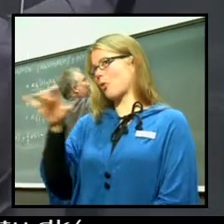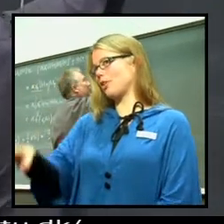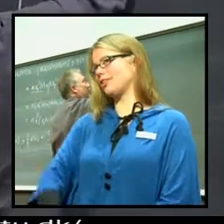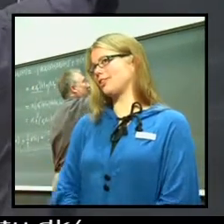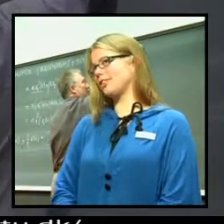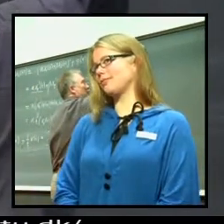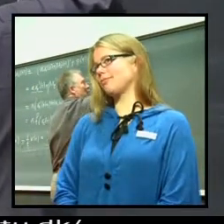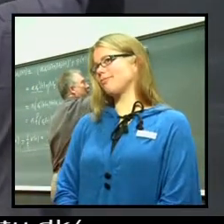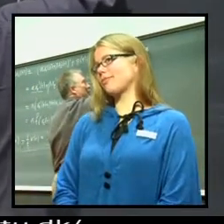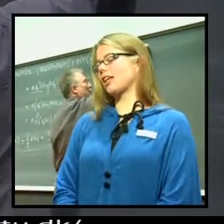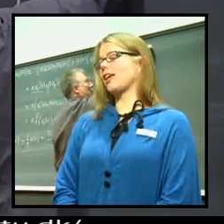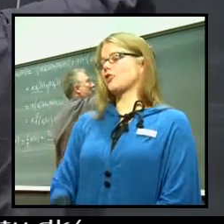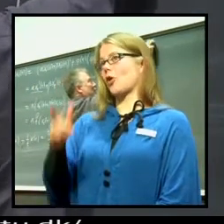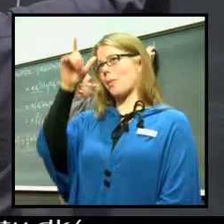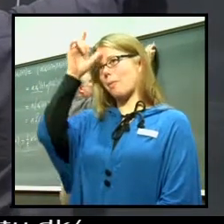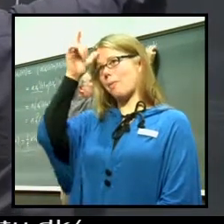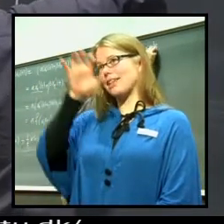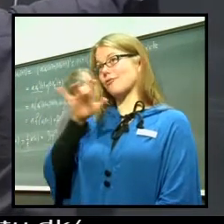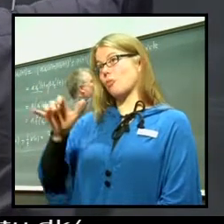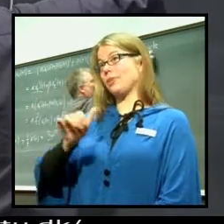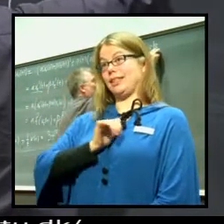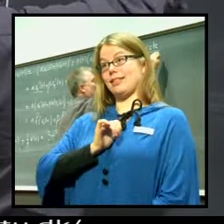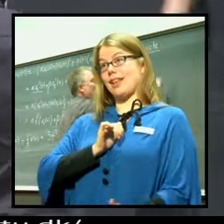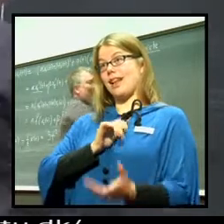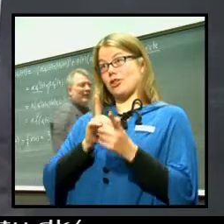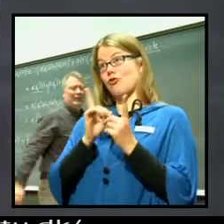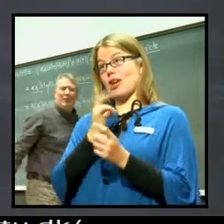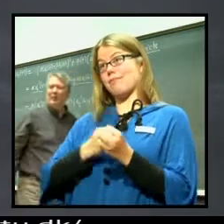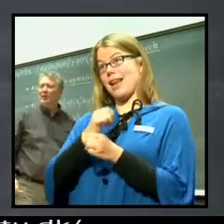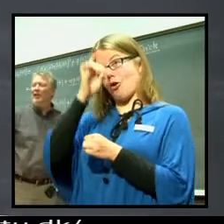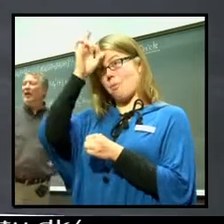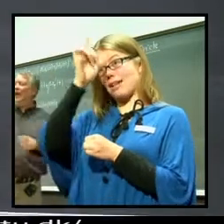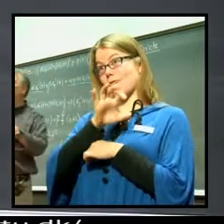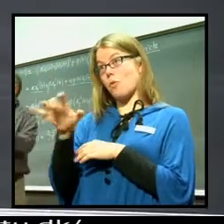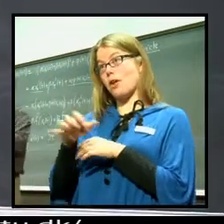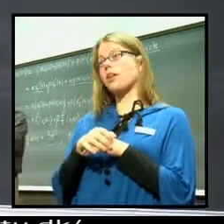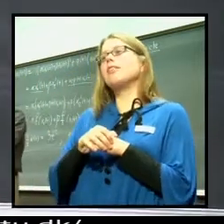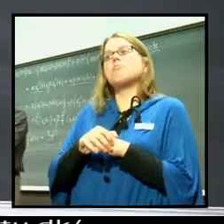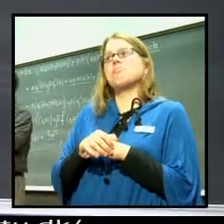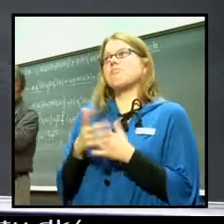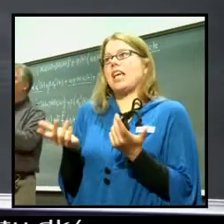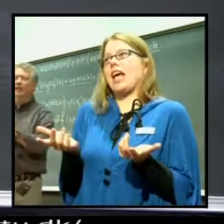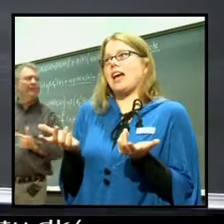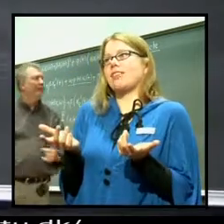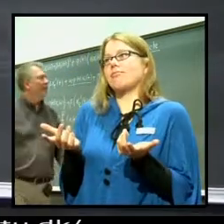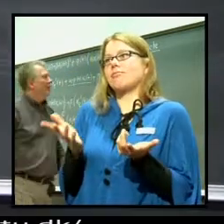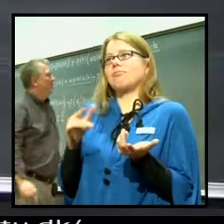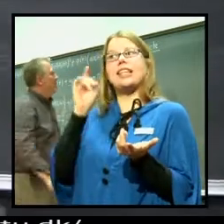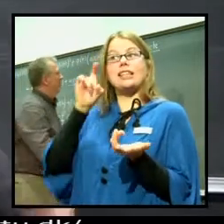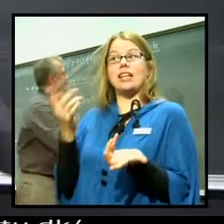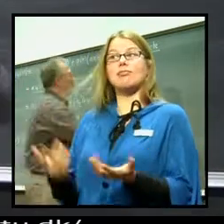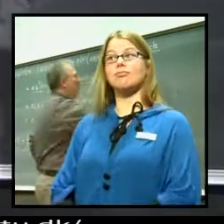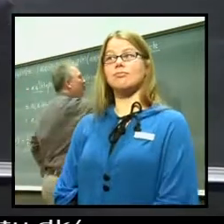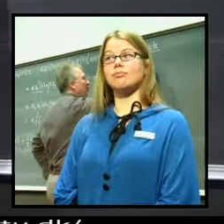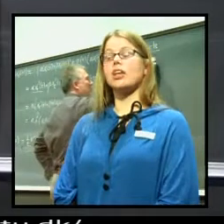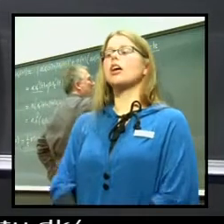Så panserformlen i sig selv, den måde man laver panserformlen på, er simpelthen et trick. Så